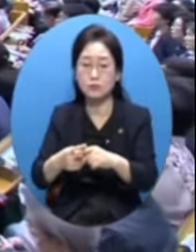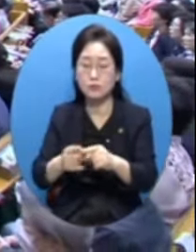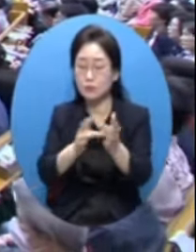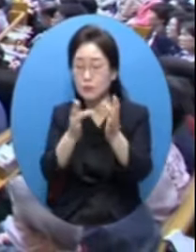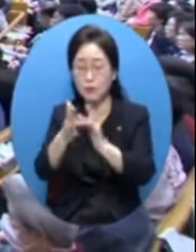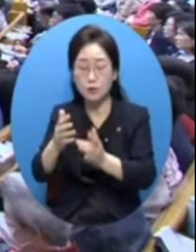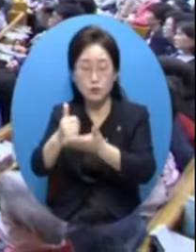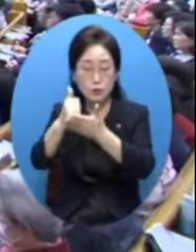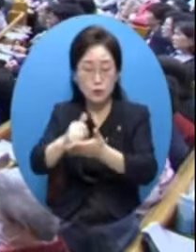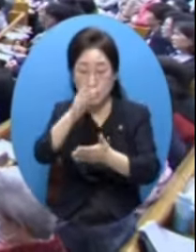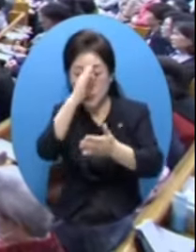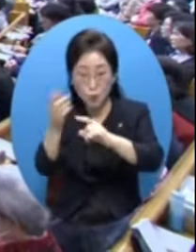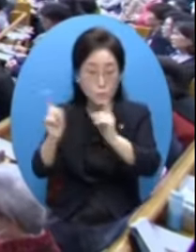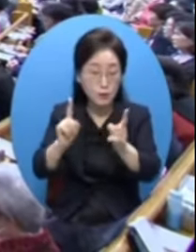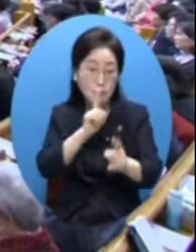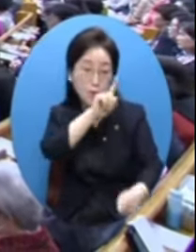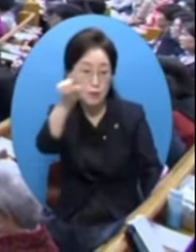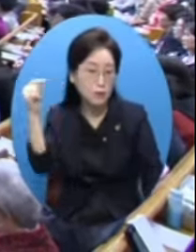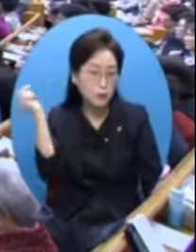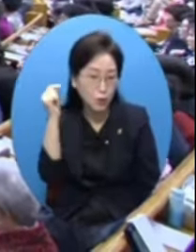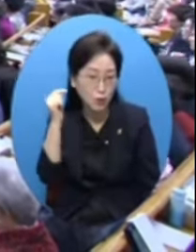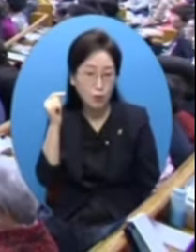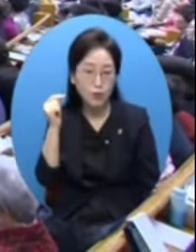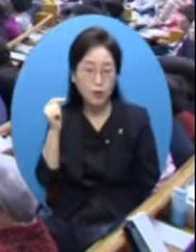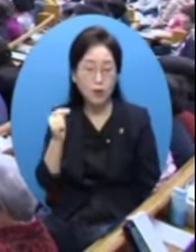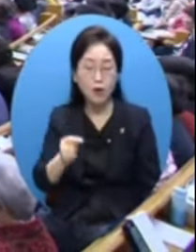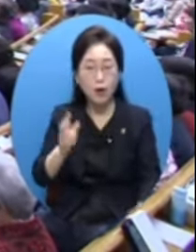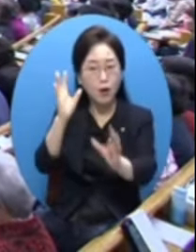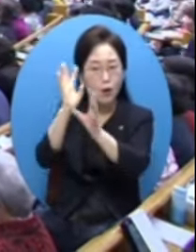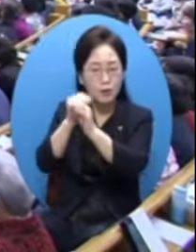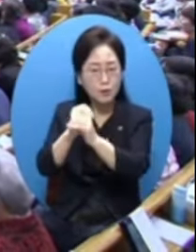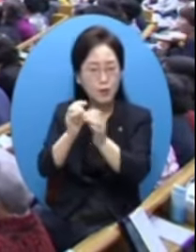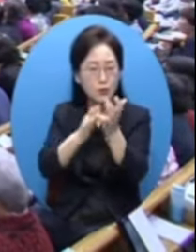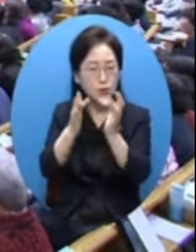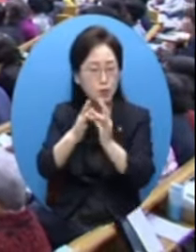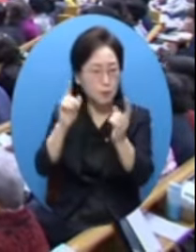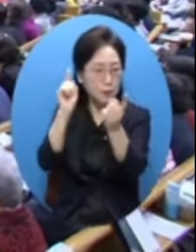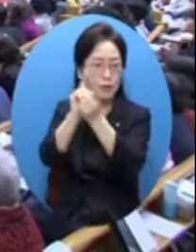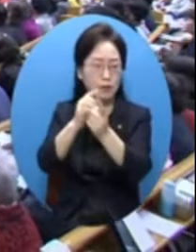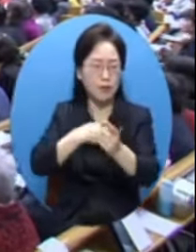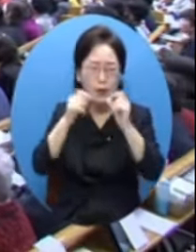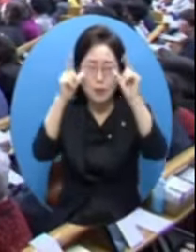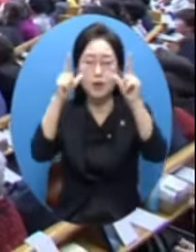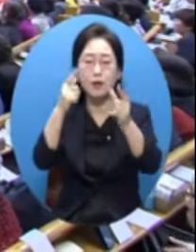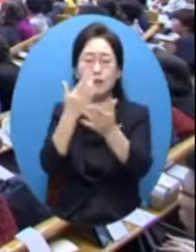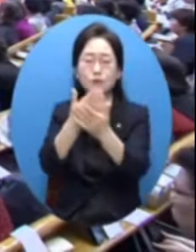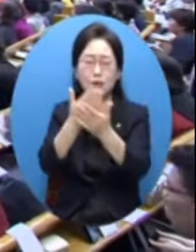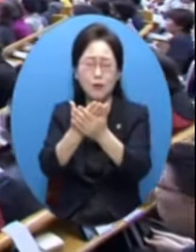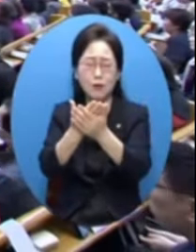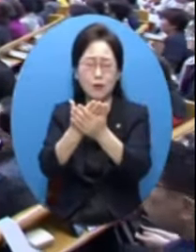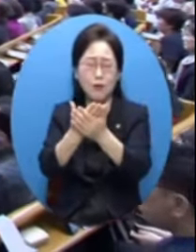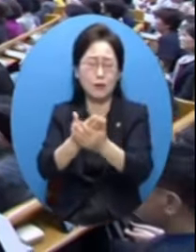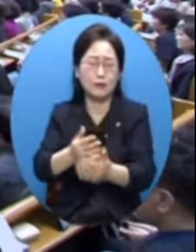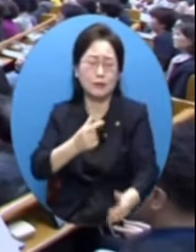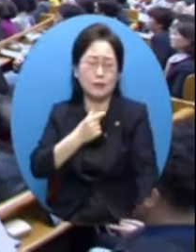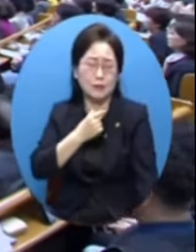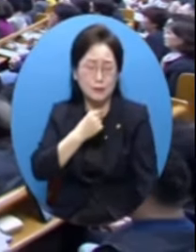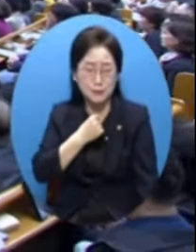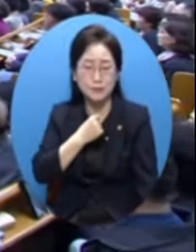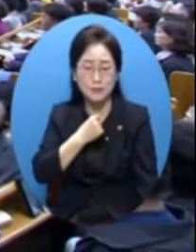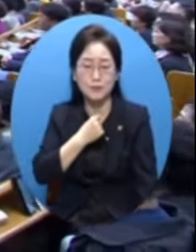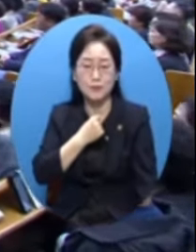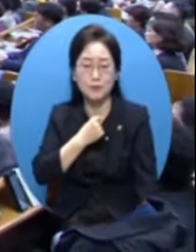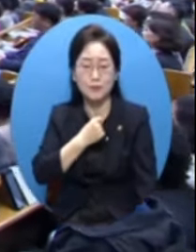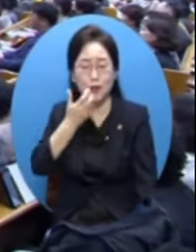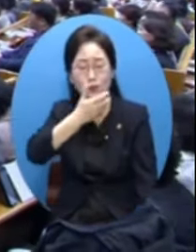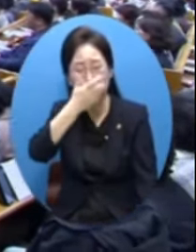예수님이 병을 고친다는 얘기를 듣고 언제고 예수님을 만나면 내 눈을 뜨게 해달라고 해결했다.